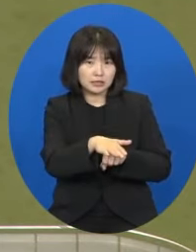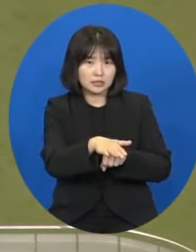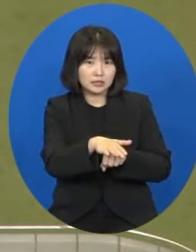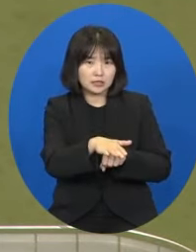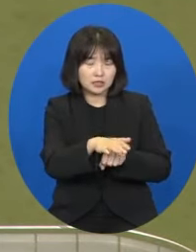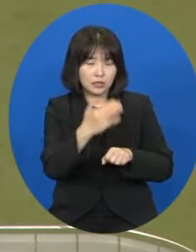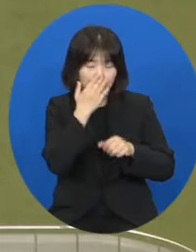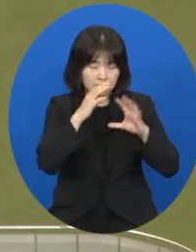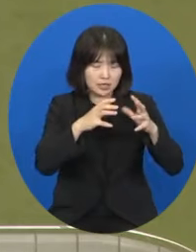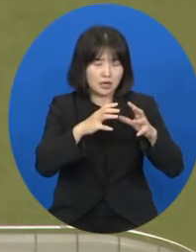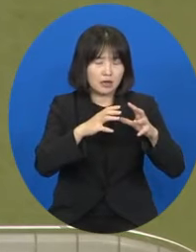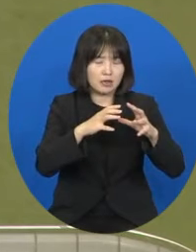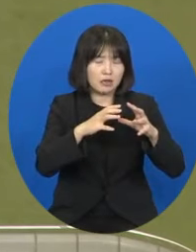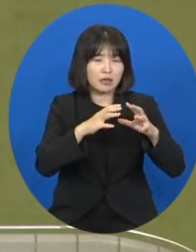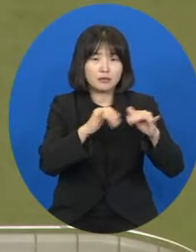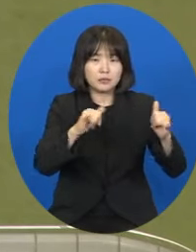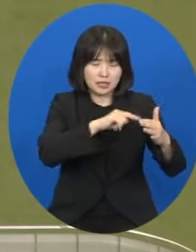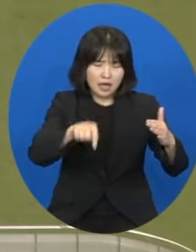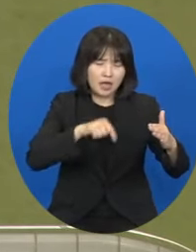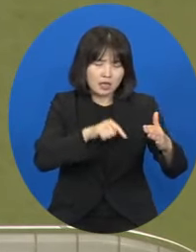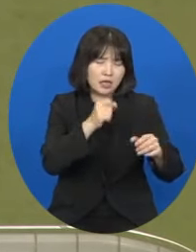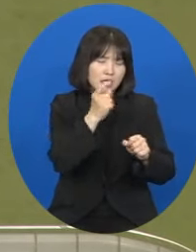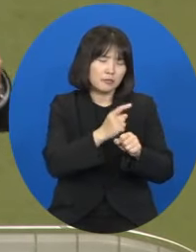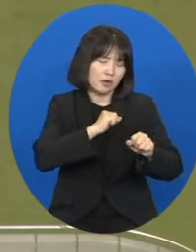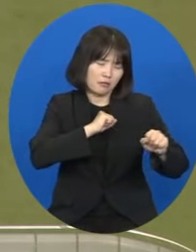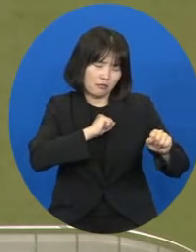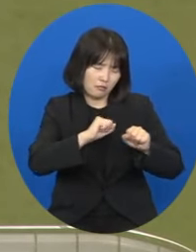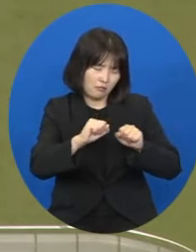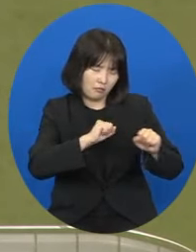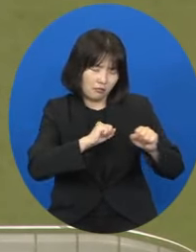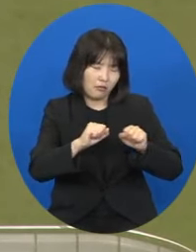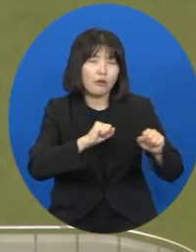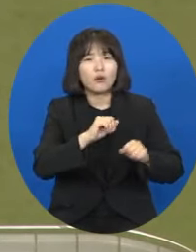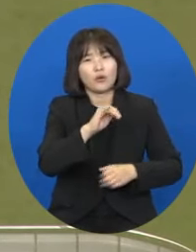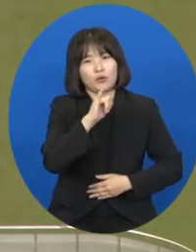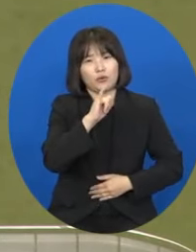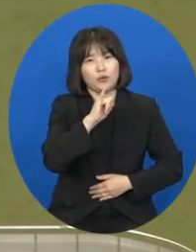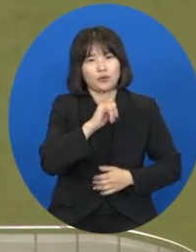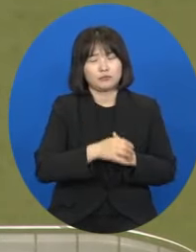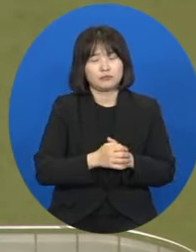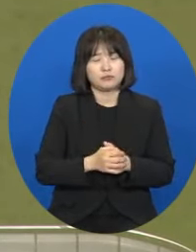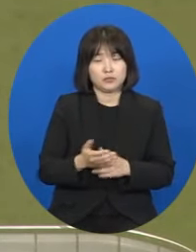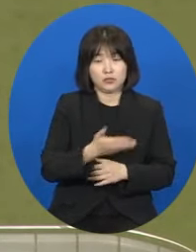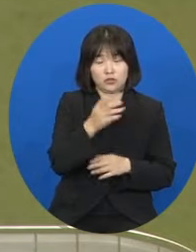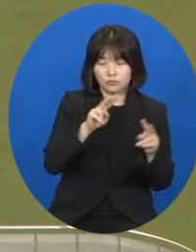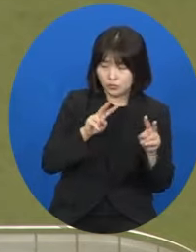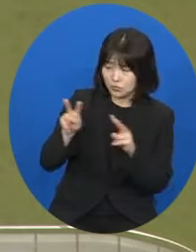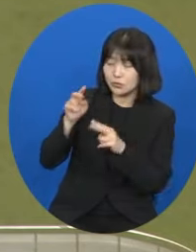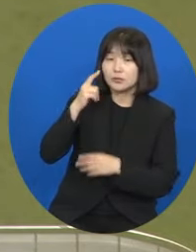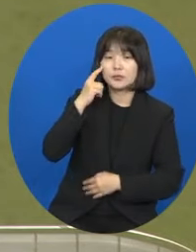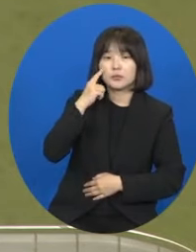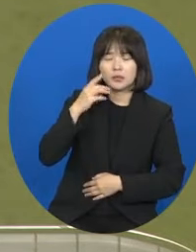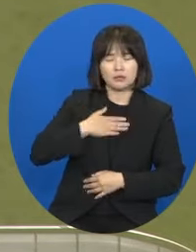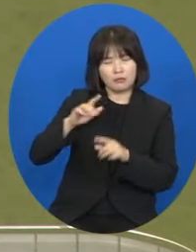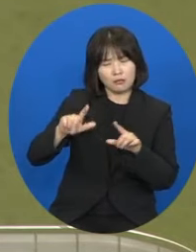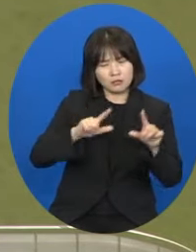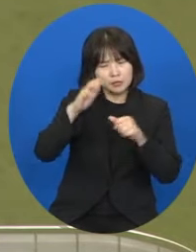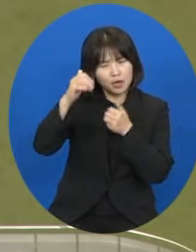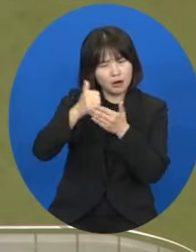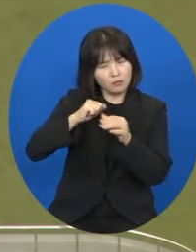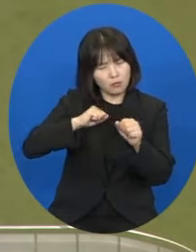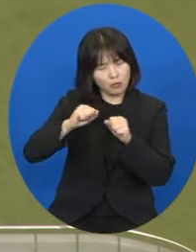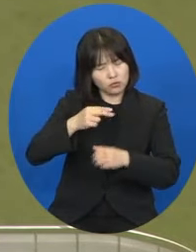다른 방식으로 이스라엘 백성들 안에 이미 역사하고 계셨던 겁니다. 여러분 한번 돌아보세요. 왜 내 삶에는 하나님